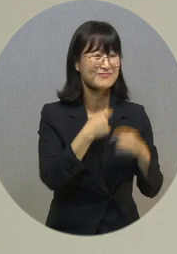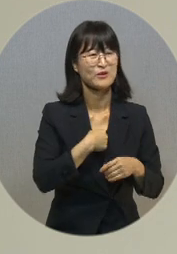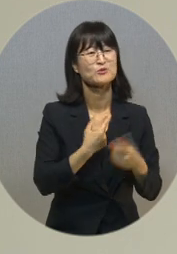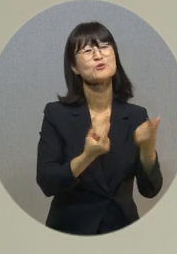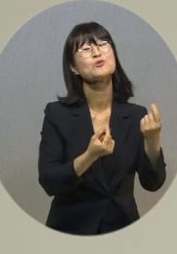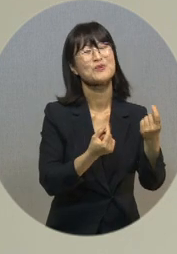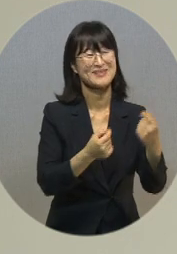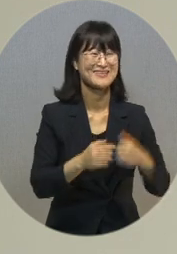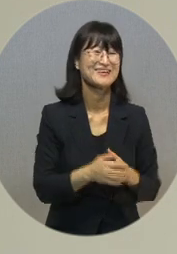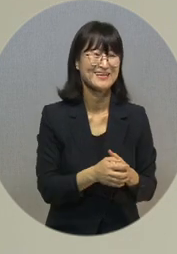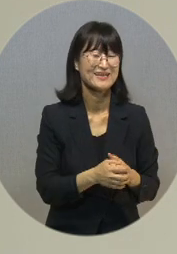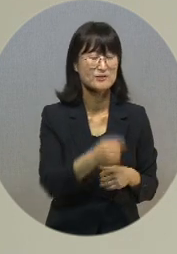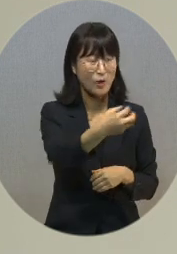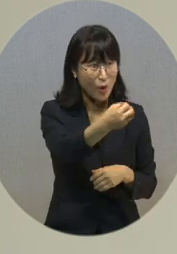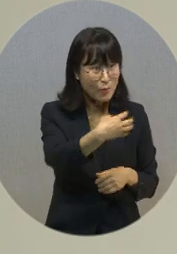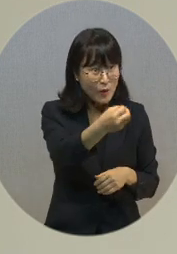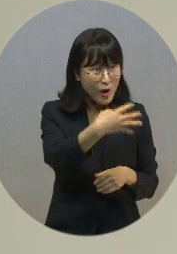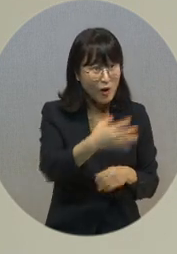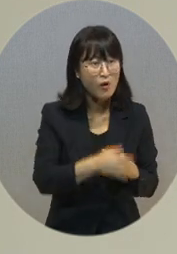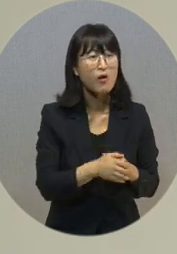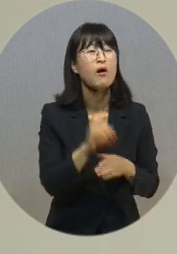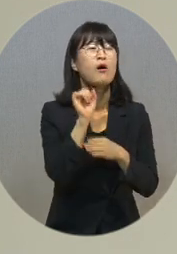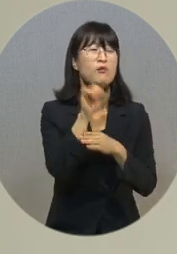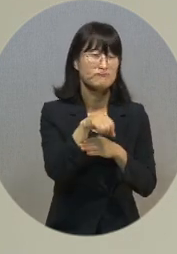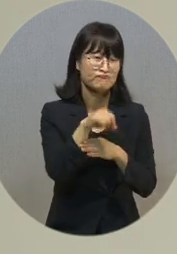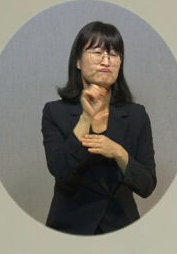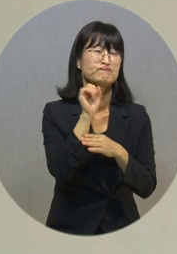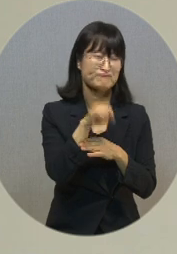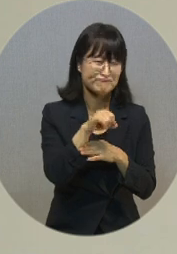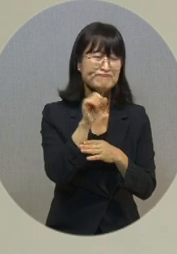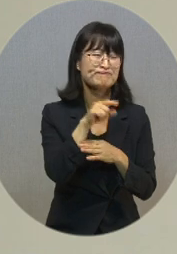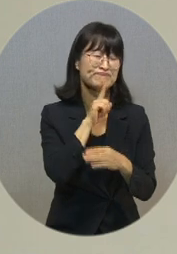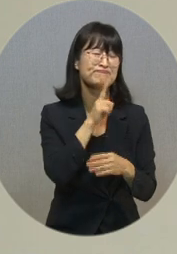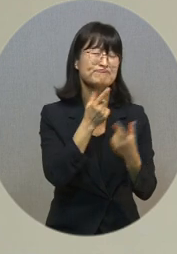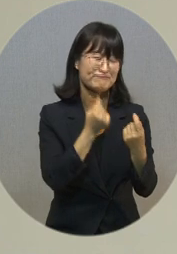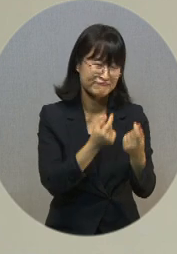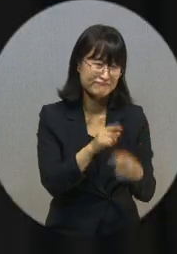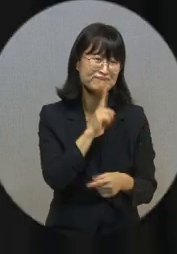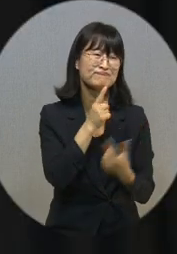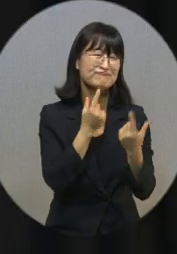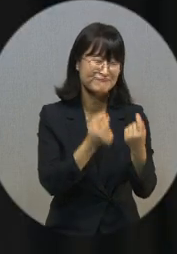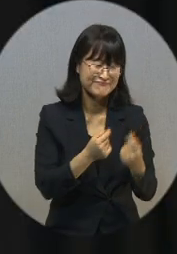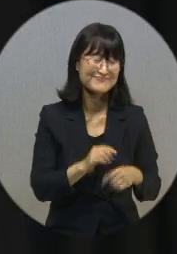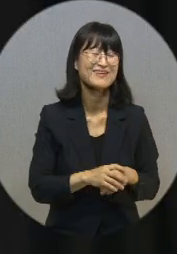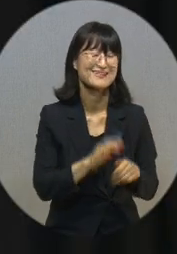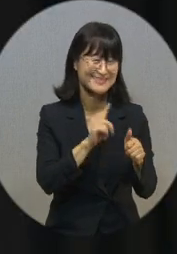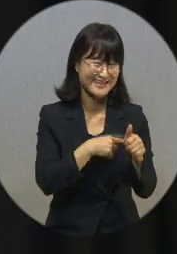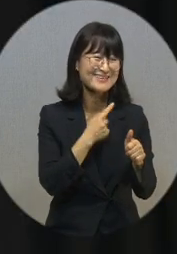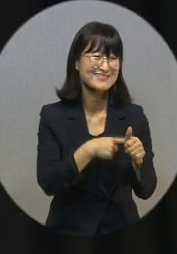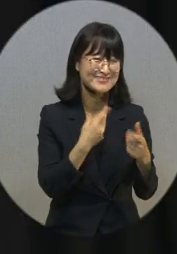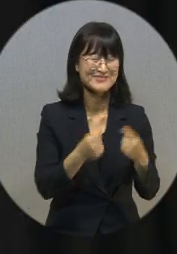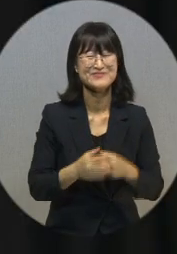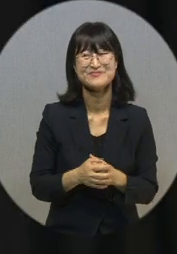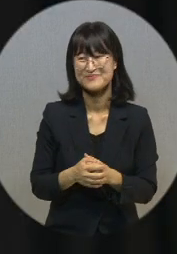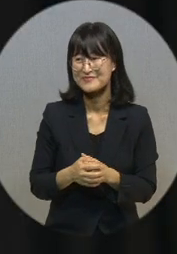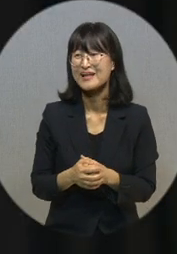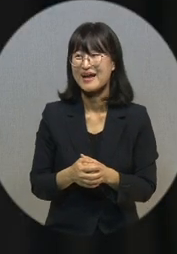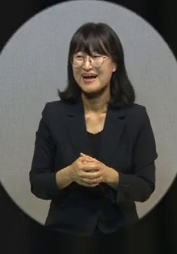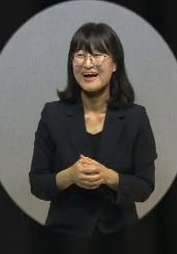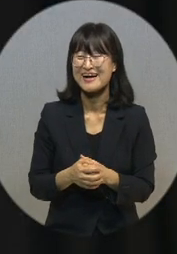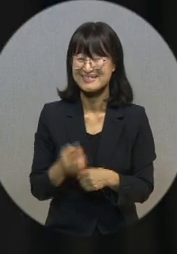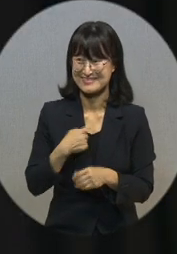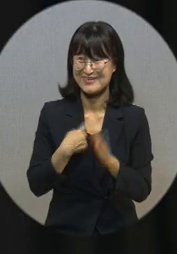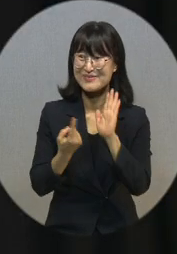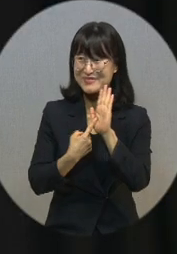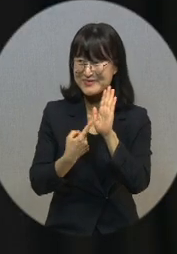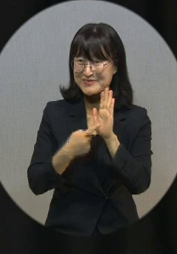마음이에요. 아, 네. 네, 최본님이 얘기할 때마다 제가 끄떡끄떡 하는 네, 저도 모르게 이 자리를 빌어 좀 홍보를 하자면 그